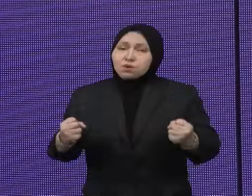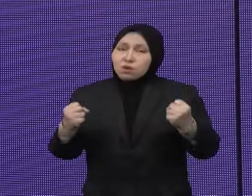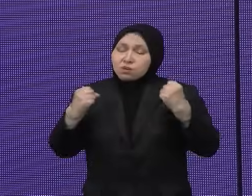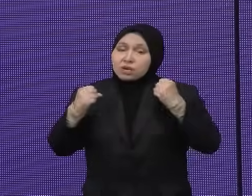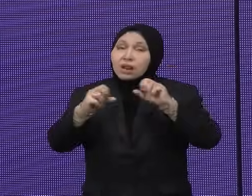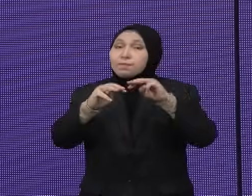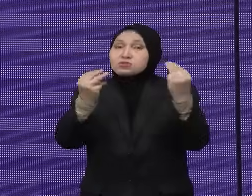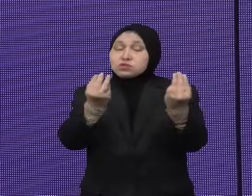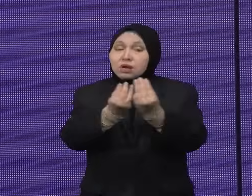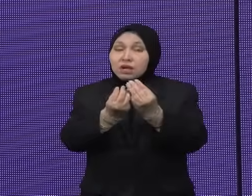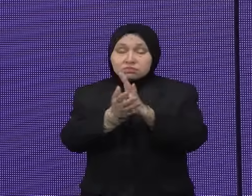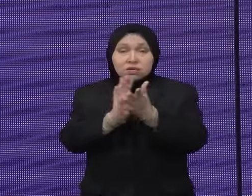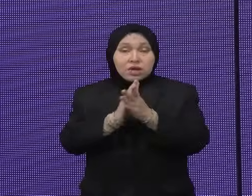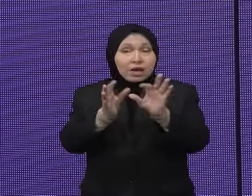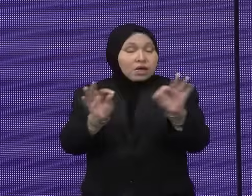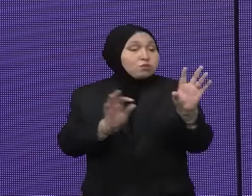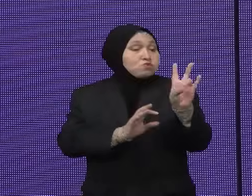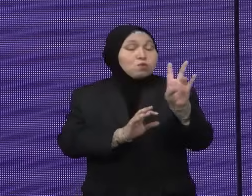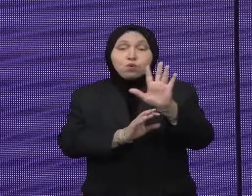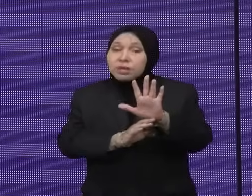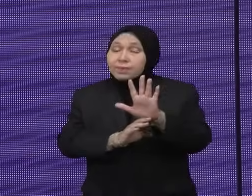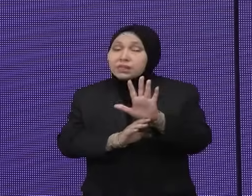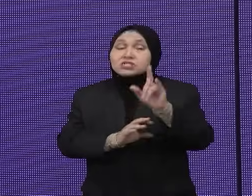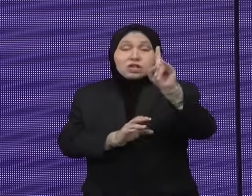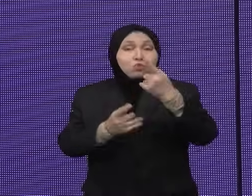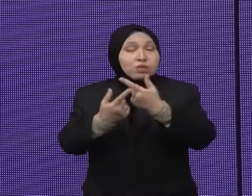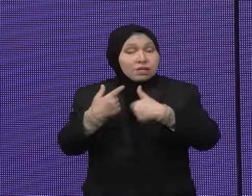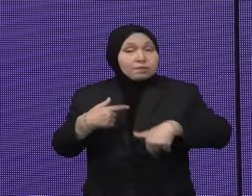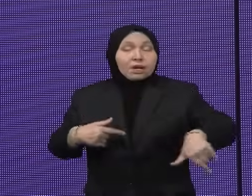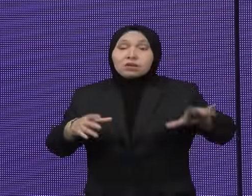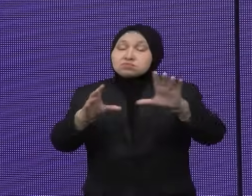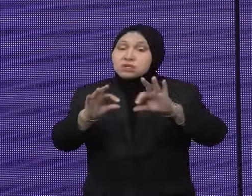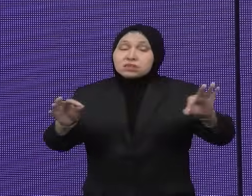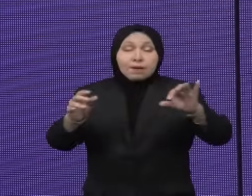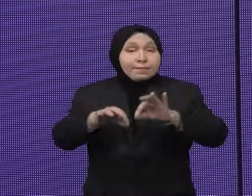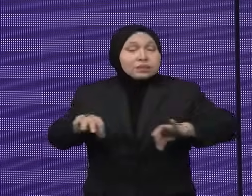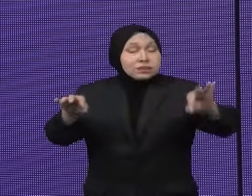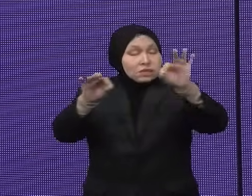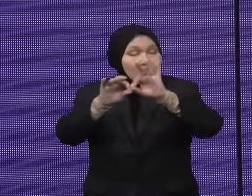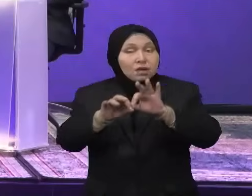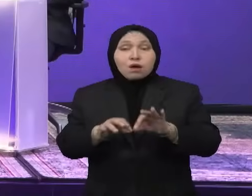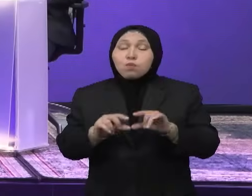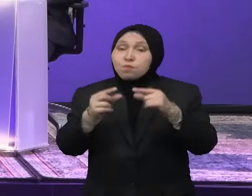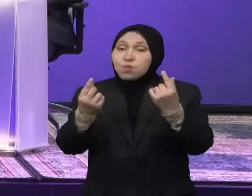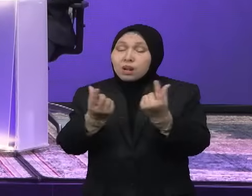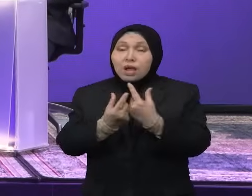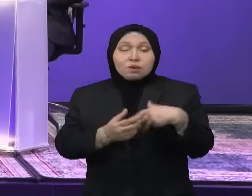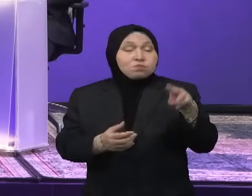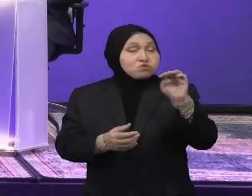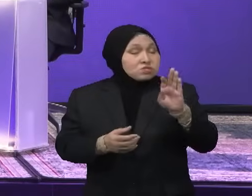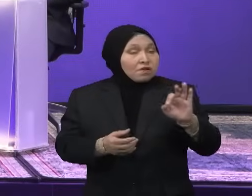dalam masyarakat. Jadi ayat 75 ini, salah satu daripada poin penting adalah kumpulan mustadafin, Ustaz, ya. Mereka